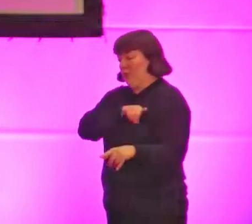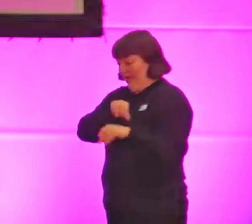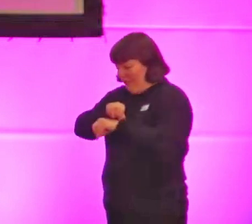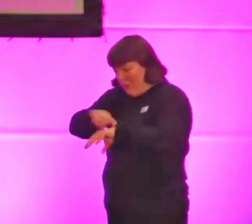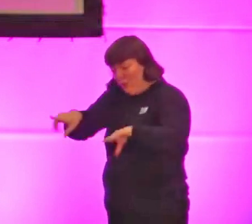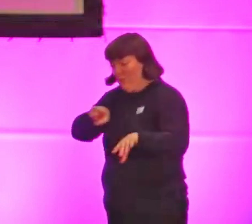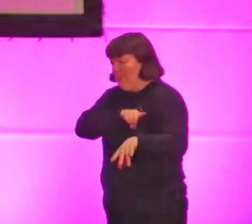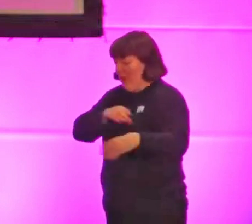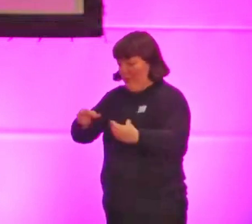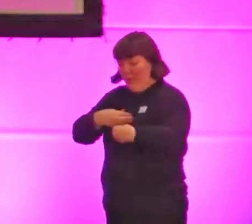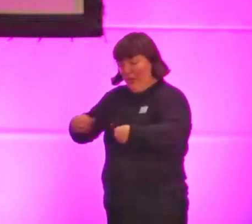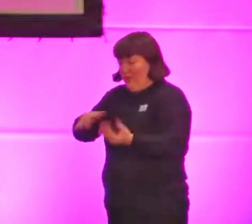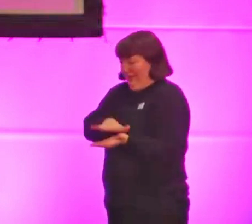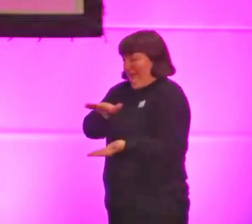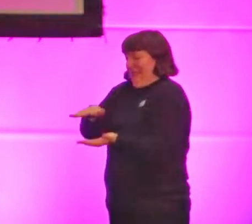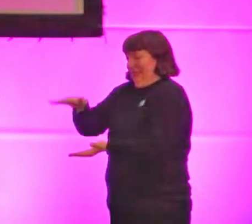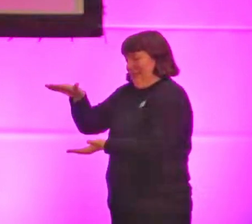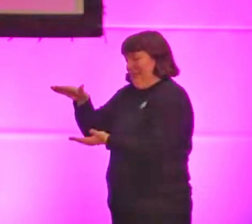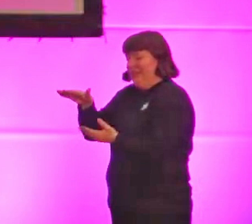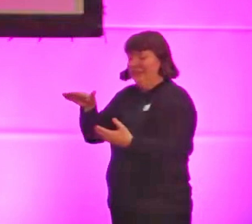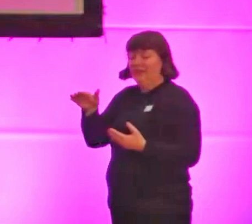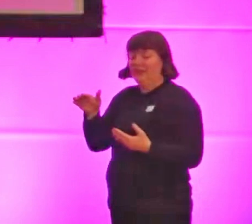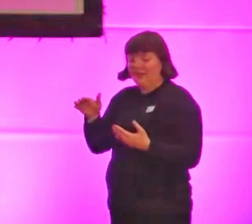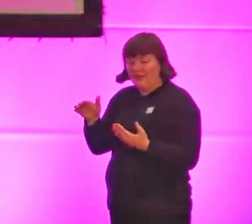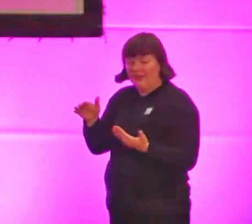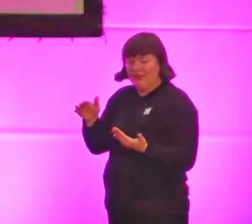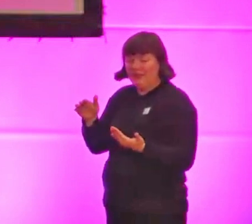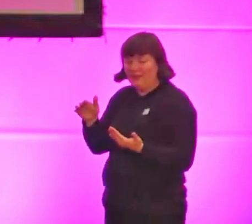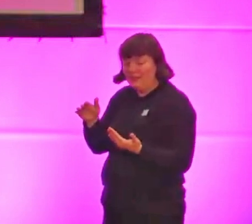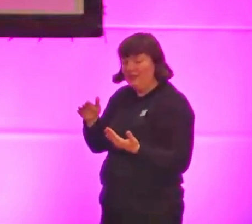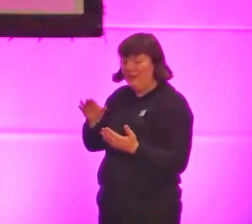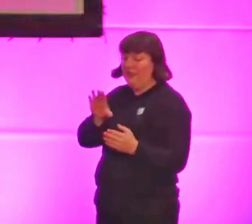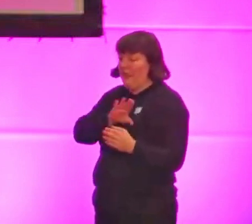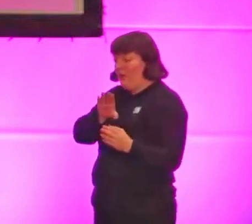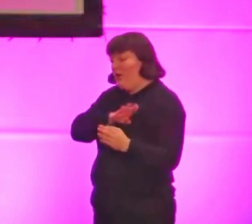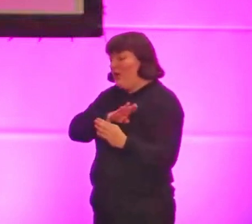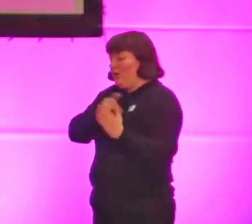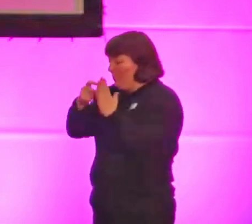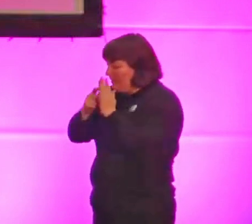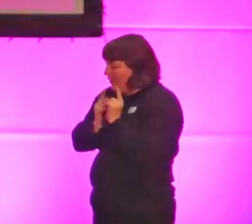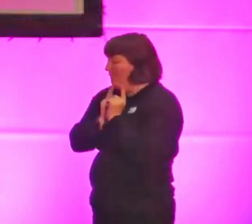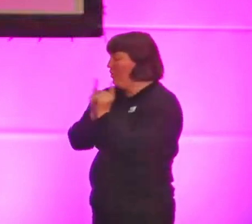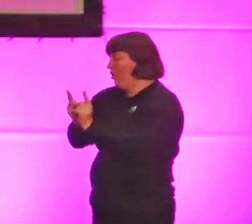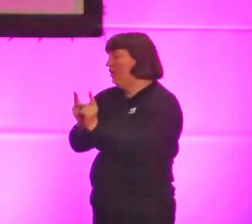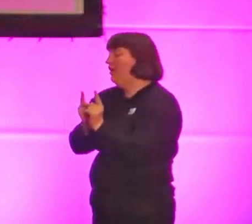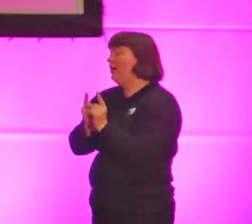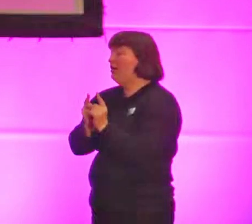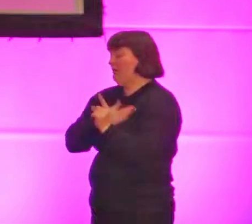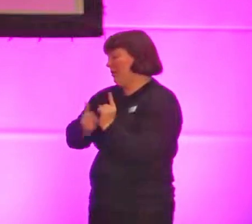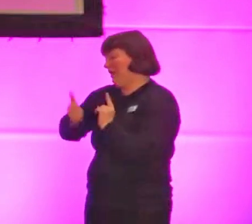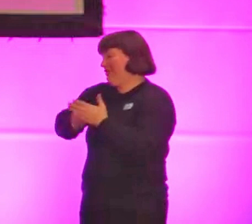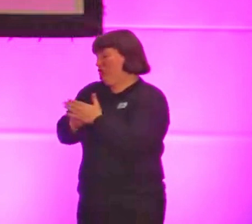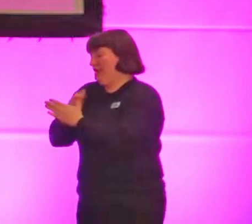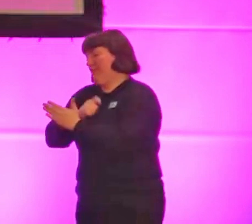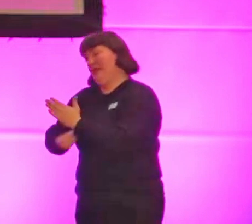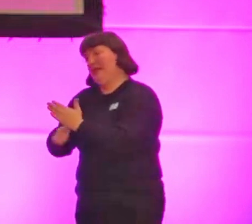det handlade om allting. Och skyndsamhetsprincipen har vi i rättegångsbalken och mina chefer stödde mig, jag